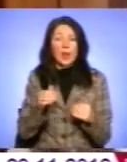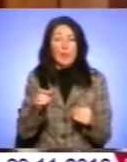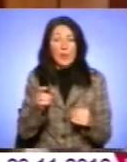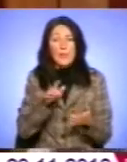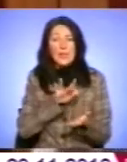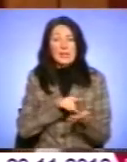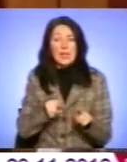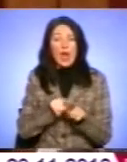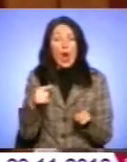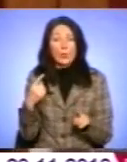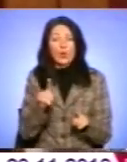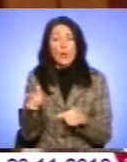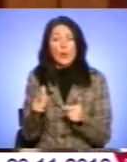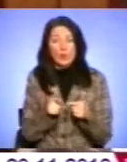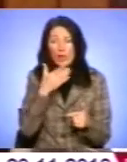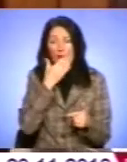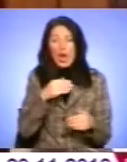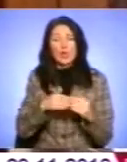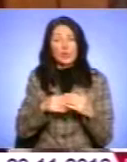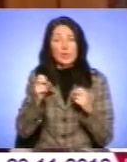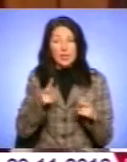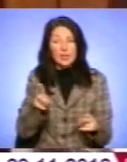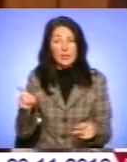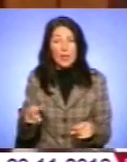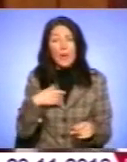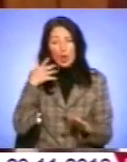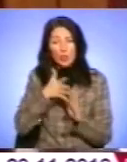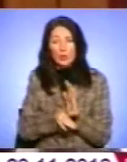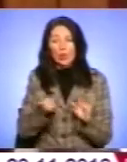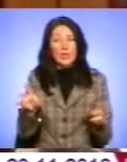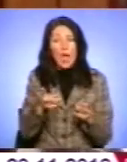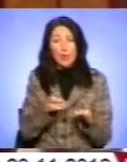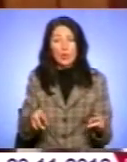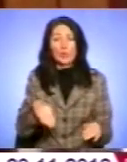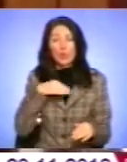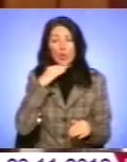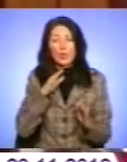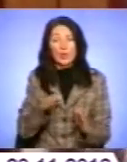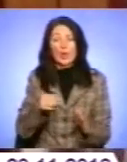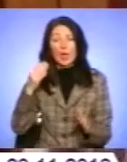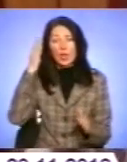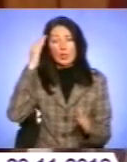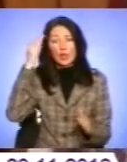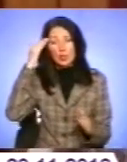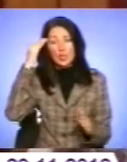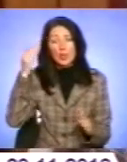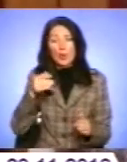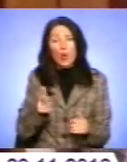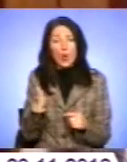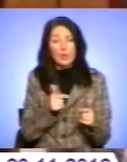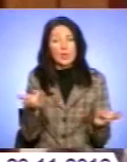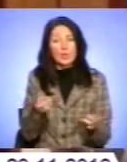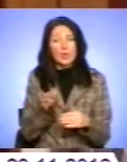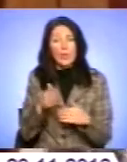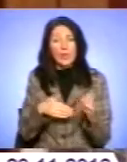для того, щоб підготувати гарного фахівця, ми розуміємо, що не потрібно, недостатньо тільки його теоретично готувати. Йому необхідна якась